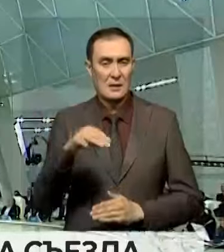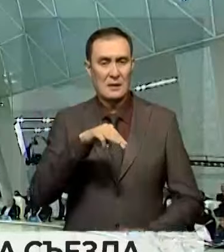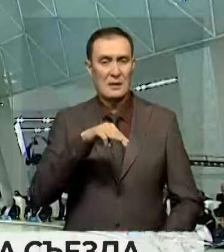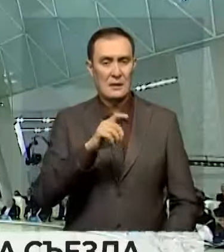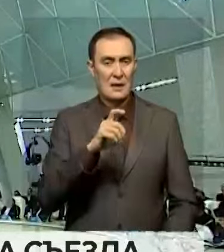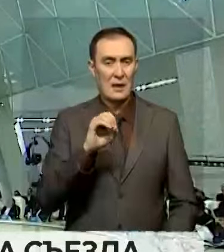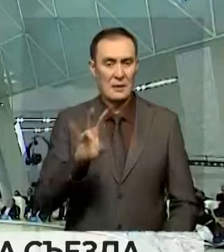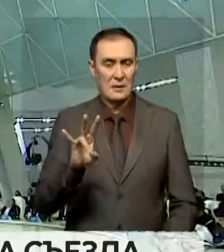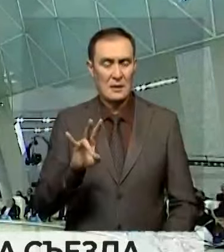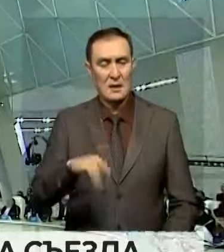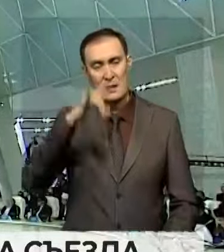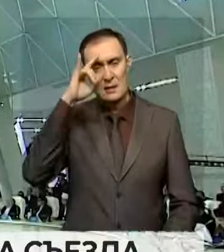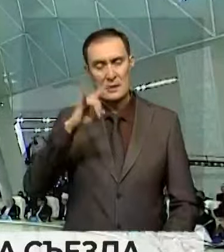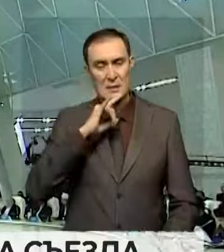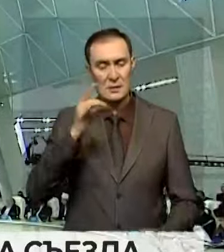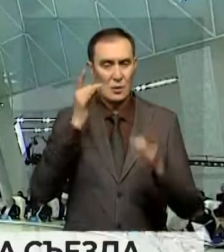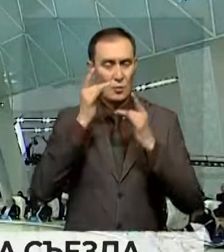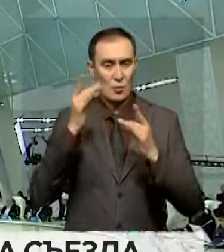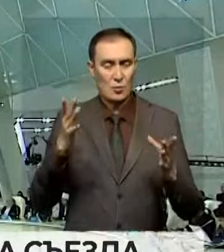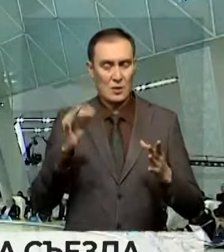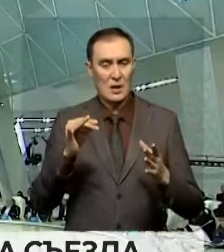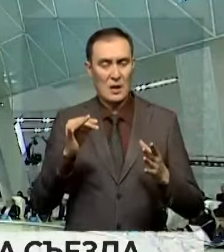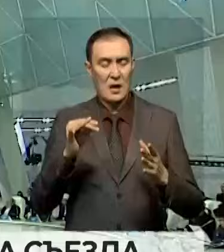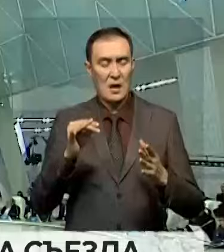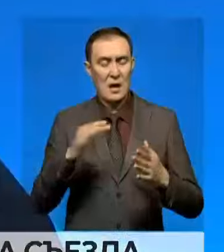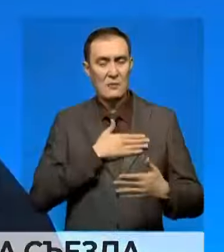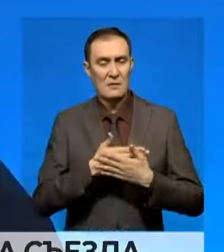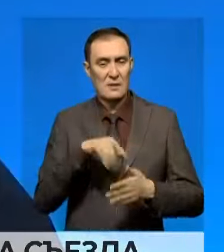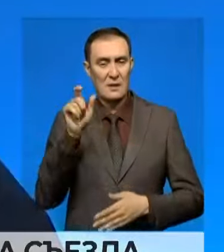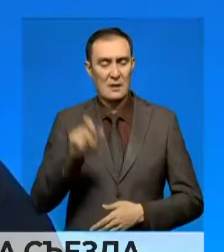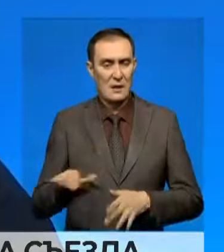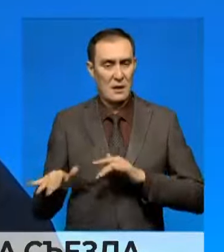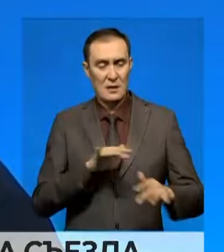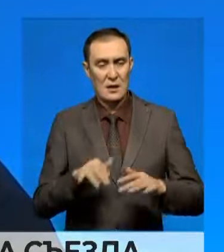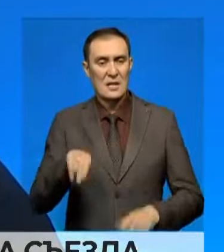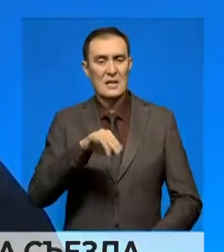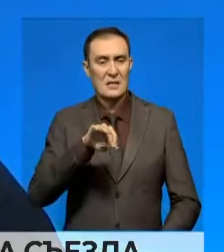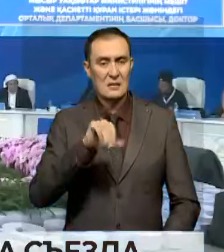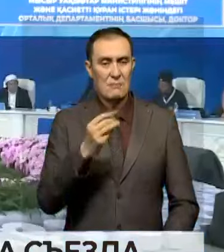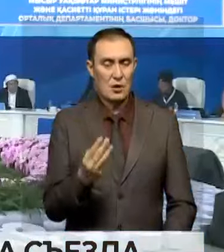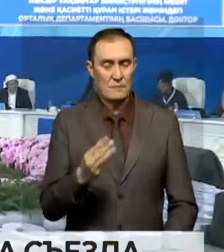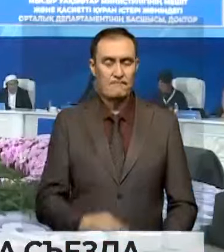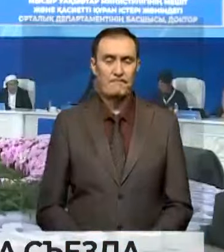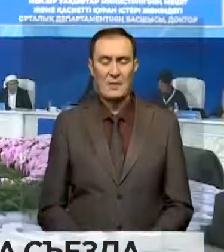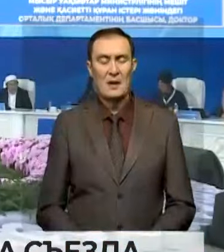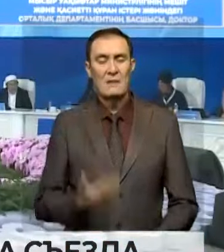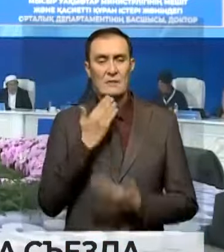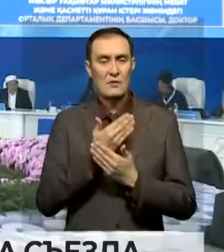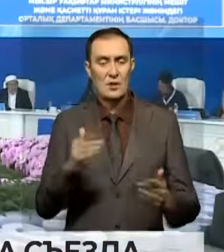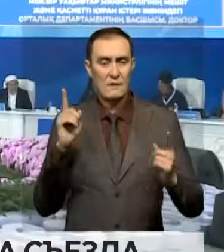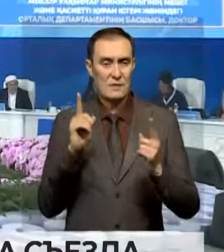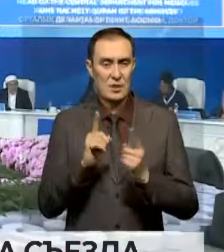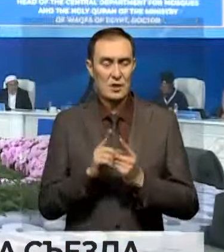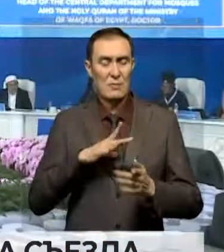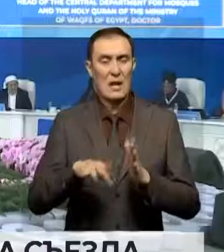Тхен, казахстанский культурный и общественный деятель Димаш Кудайберген. В завершении участники